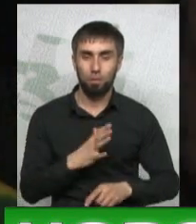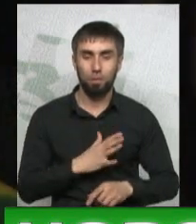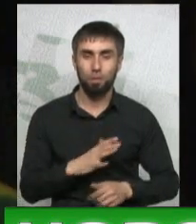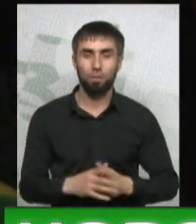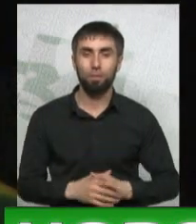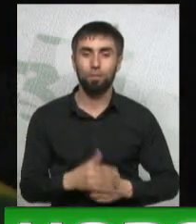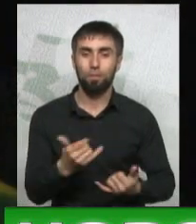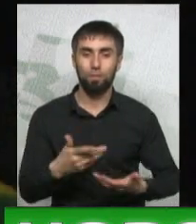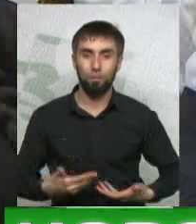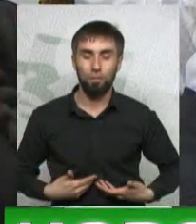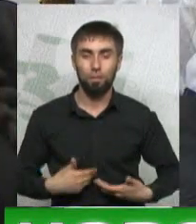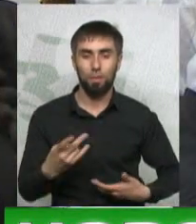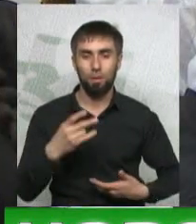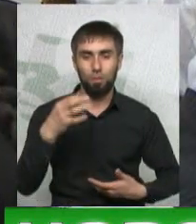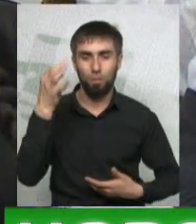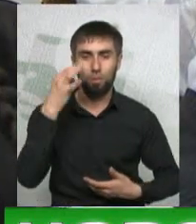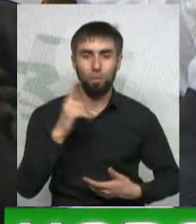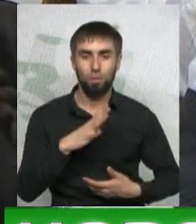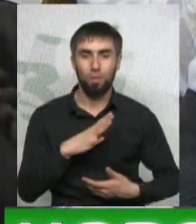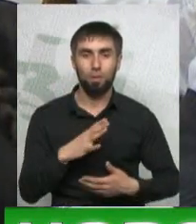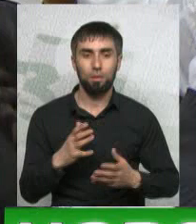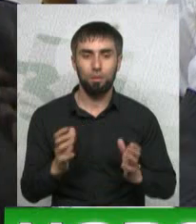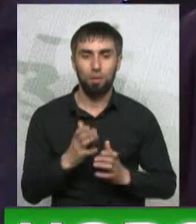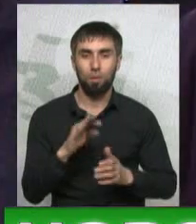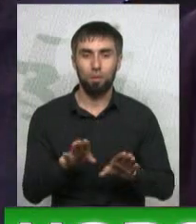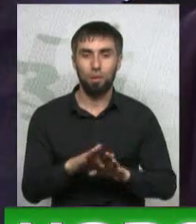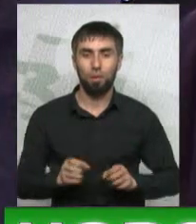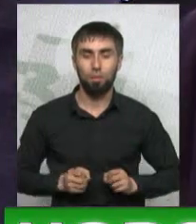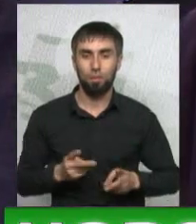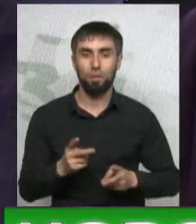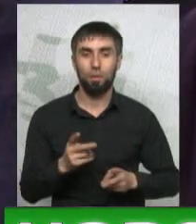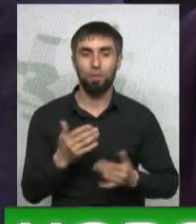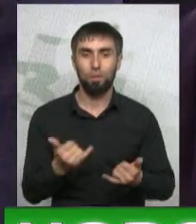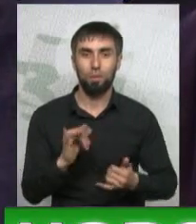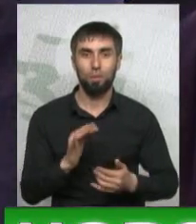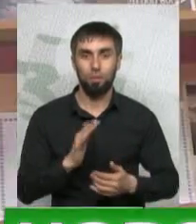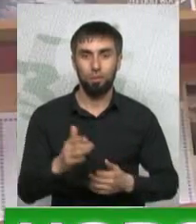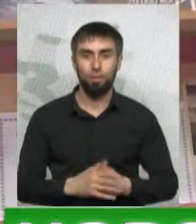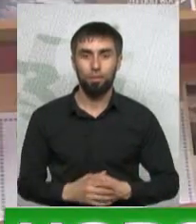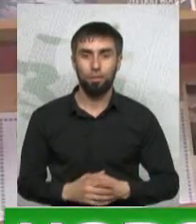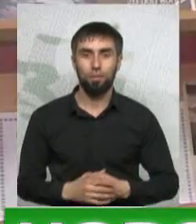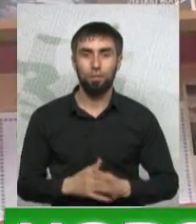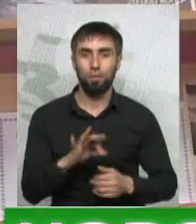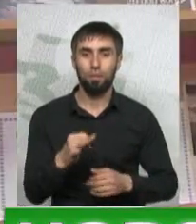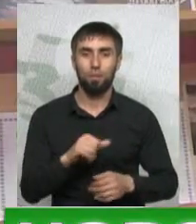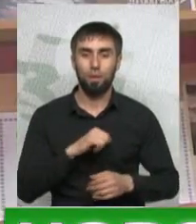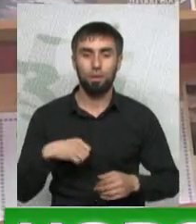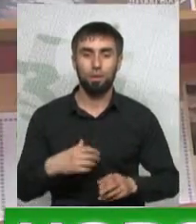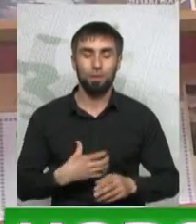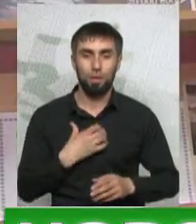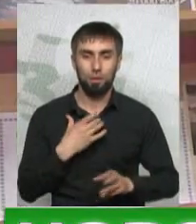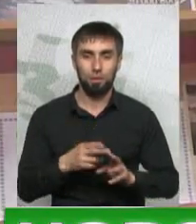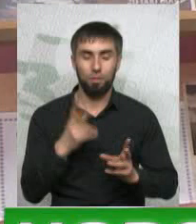Долго ныне живущих знать и помнить об этом, чтобы предостеречь от подобных преступлений в настоящем и будущем. С той самой страшной даты